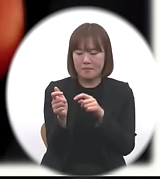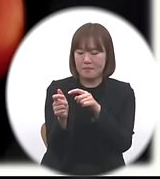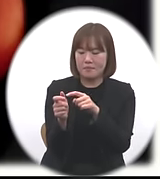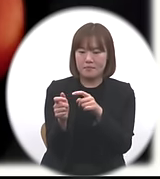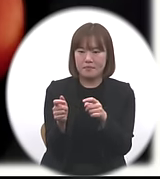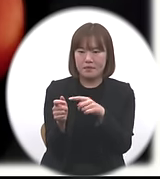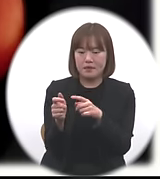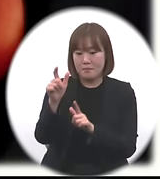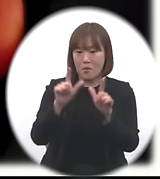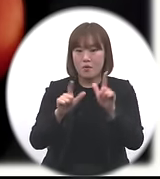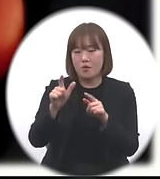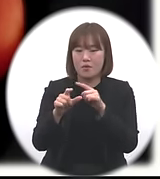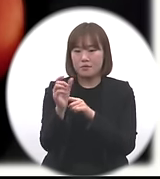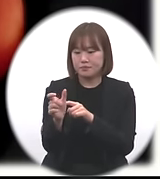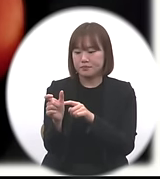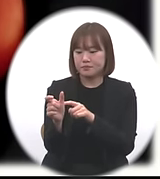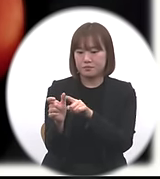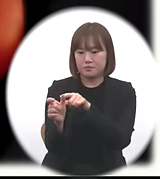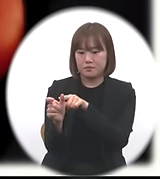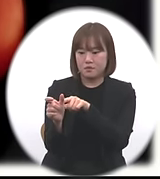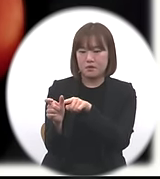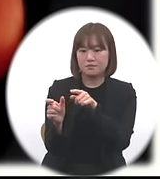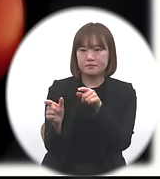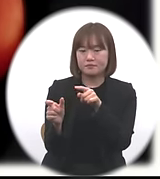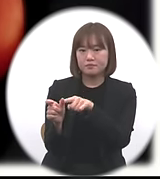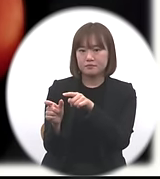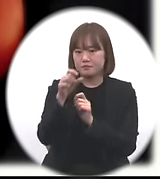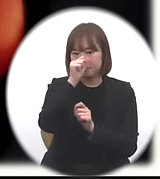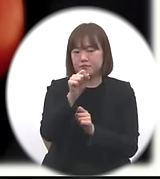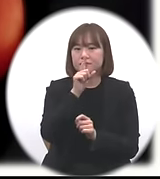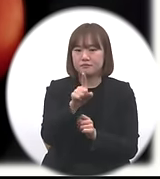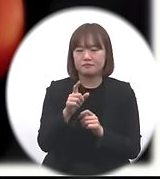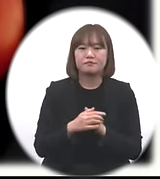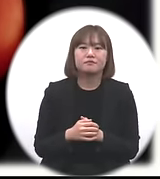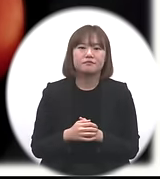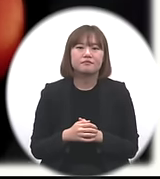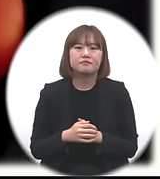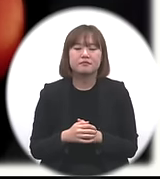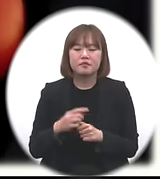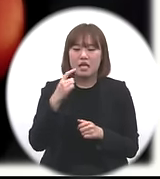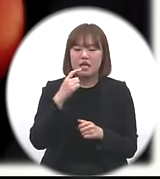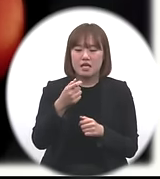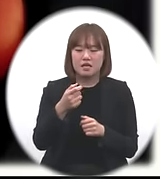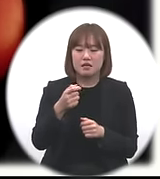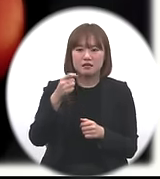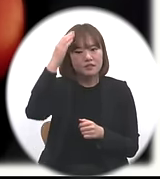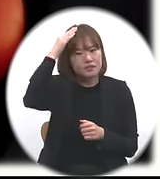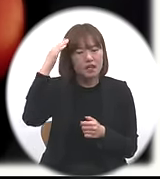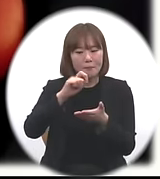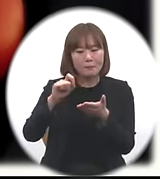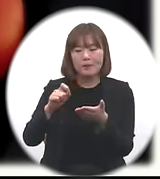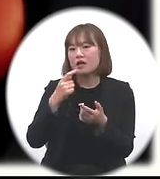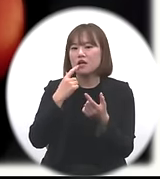각도예요. 바깥쪽을 닦을 때 칫솔모가 치아와 치아 사이와 잇몸에 딱 닿아있는 형태. 되게 중요한 건 뭐죠? 연필